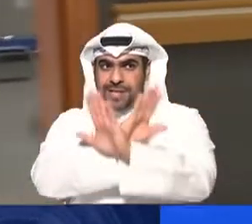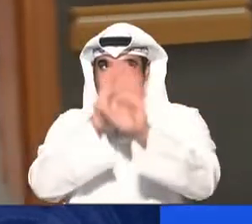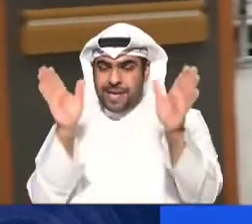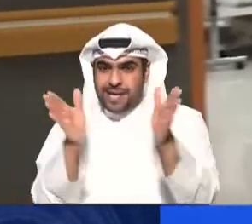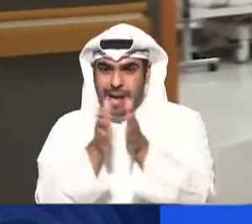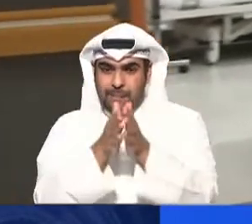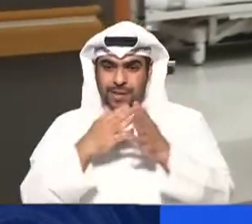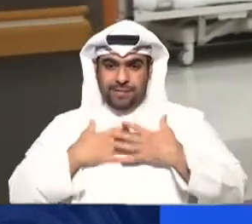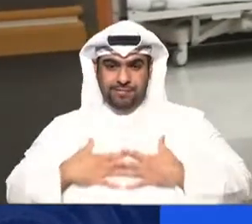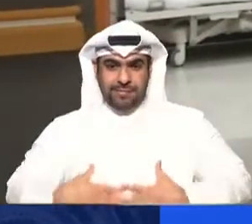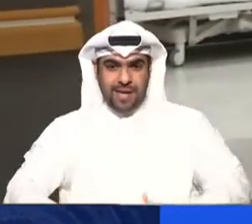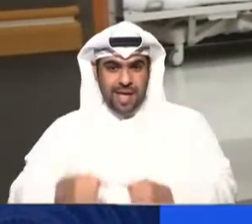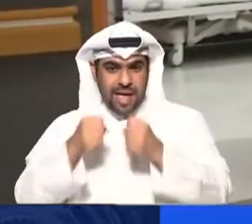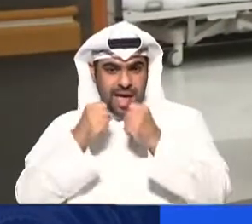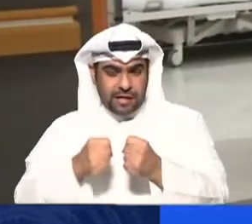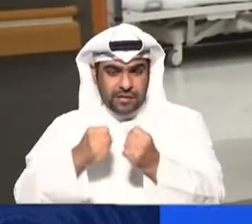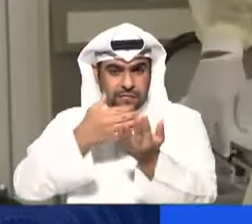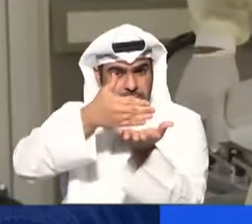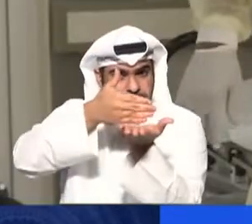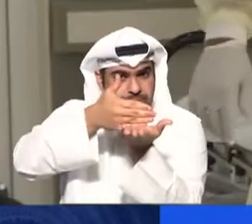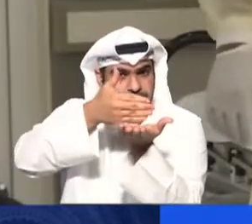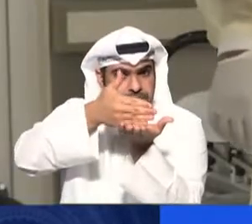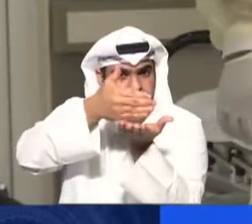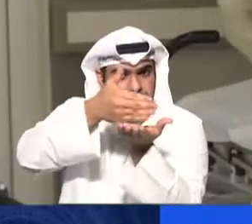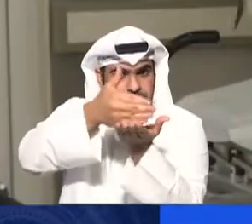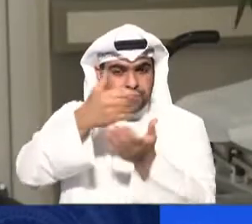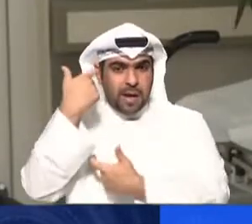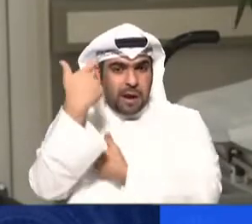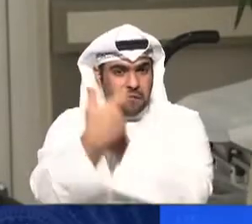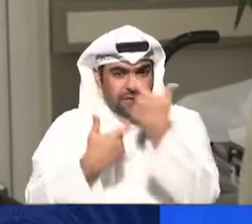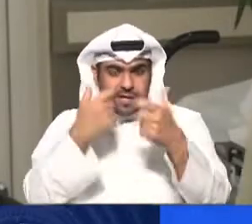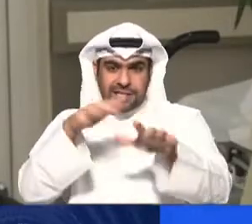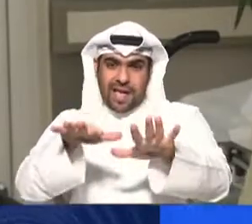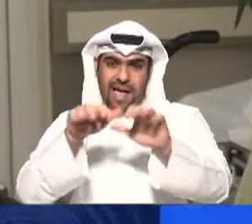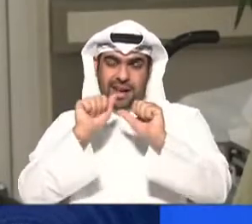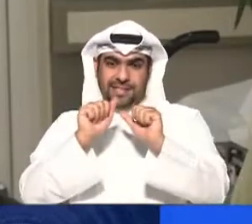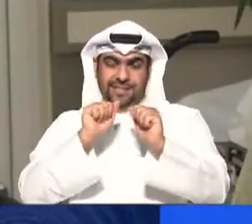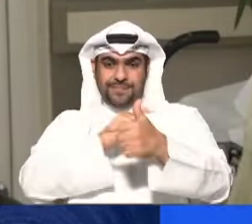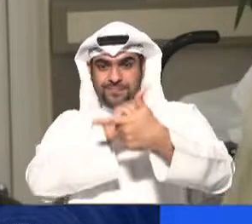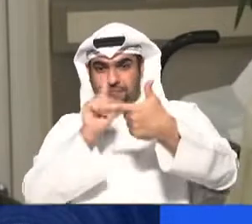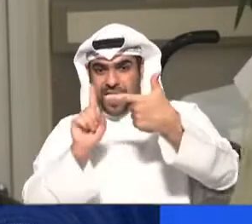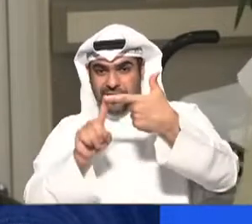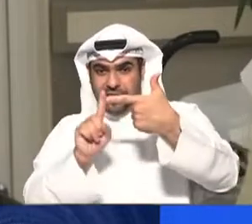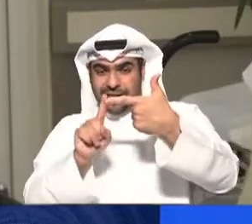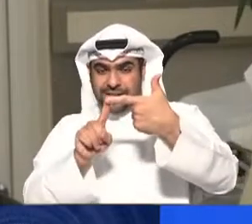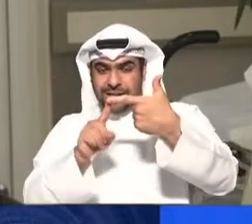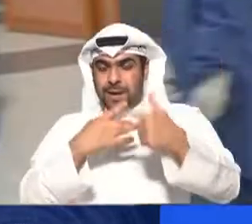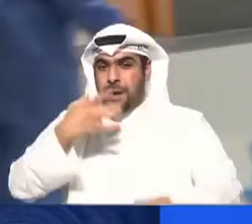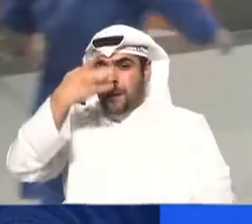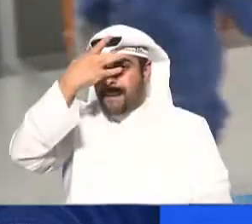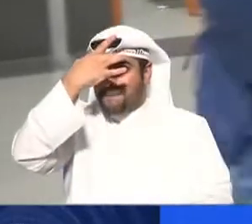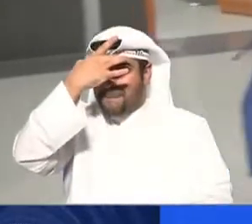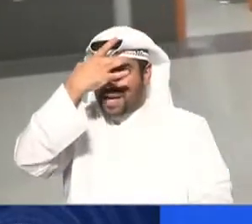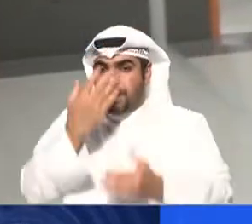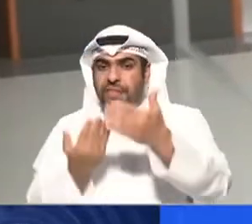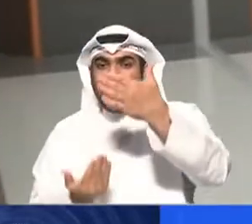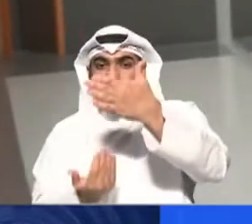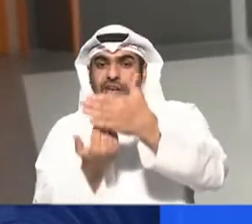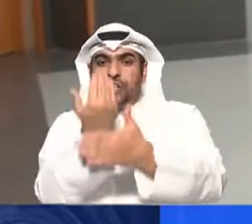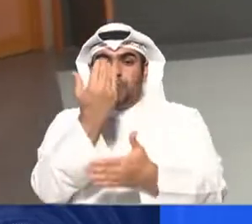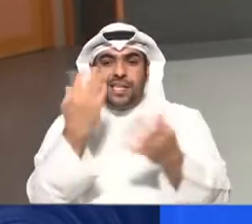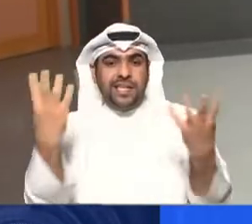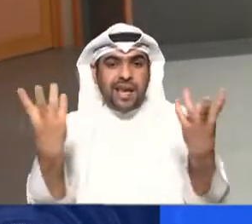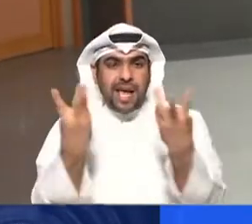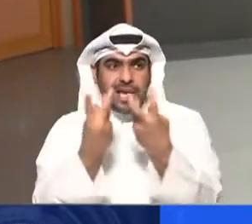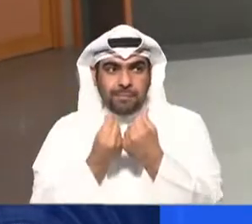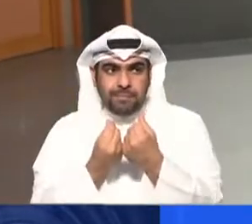اللازمة والخطوات المتبعة بهذا الشأن. من جهة ثانية، أعلنت الصحة تسجيل 300 إصابة جديدة بكوفيد